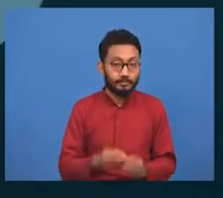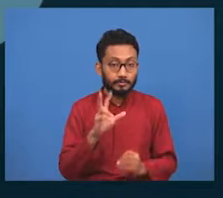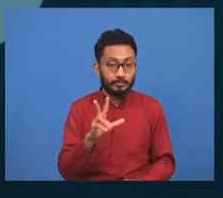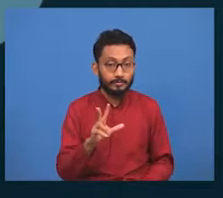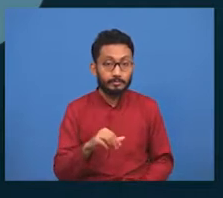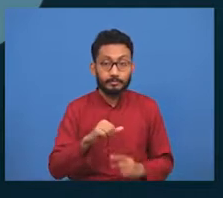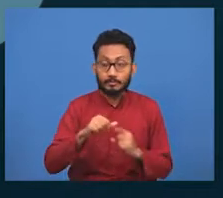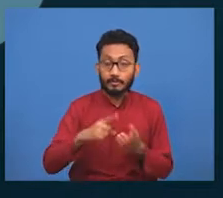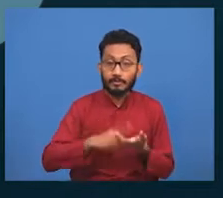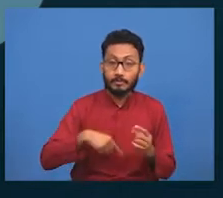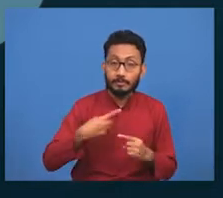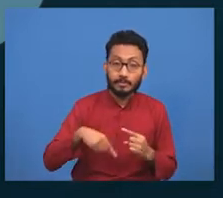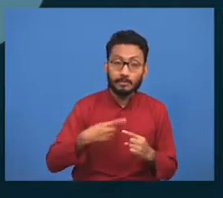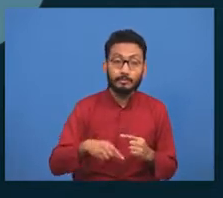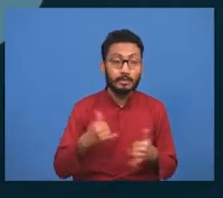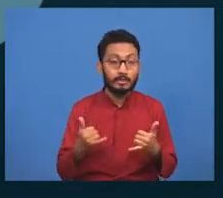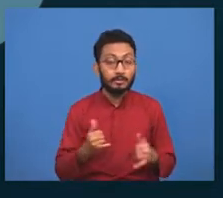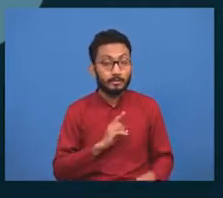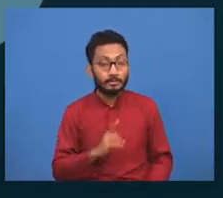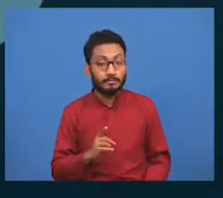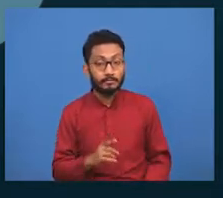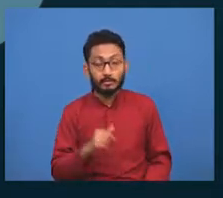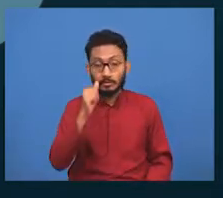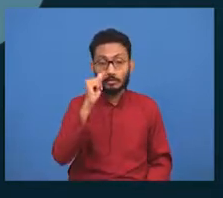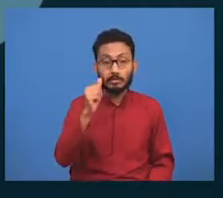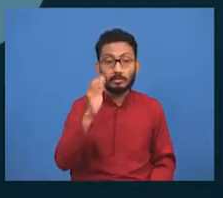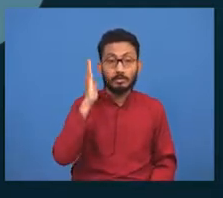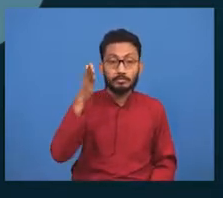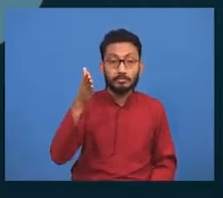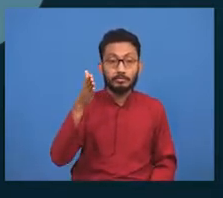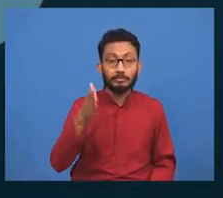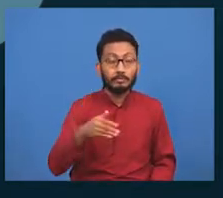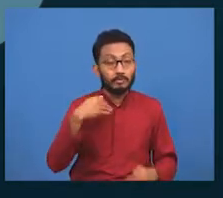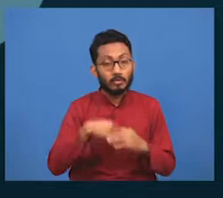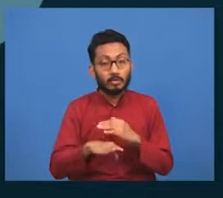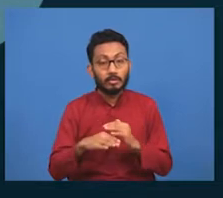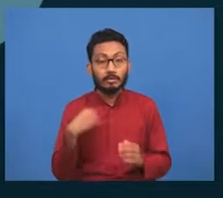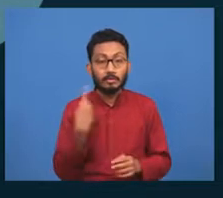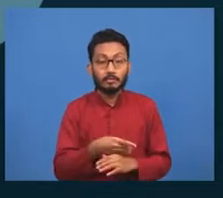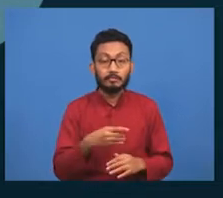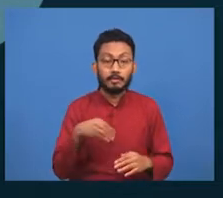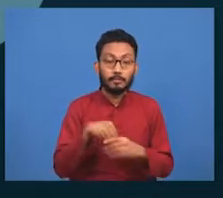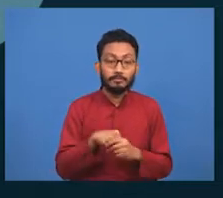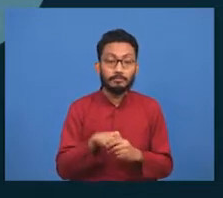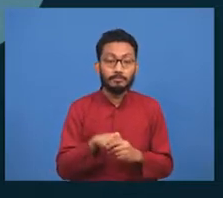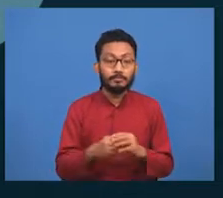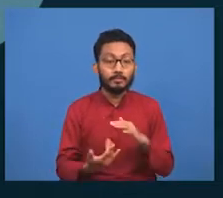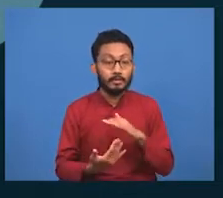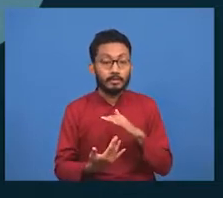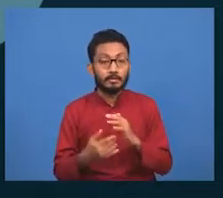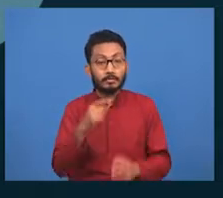apabila mempersenakan agama, Allah akan masukkan pelakunya ke dalam neraka